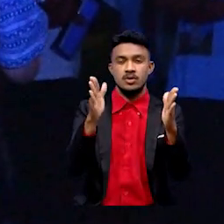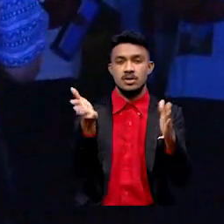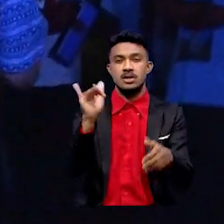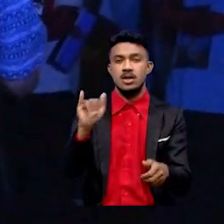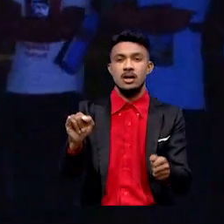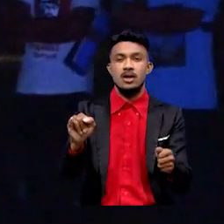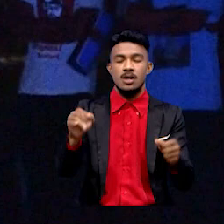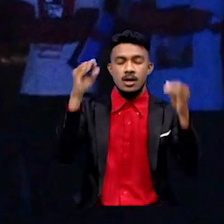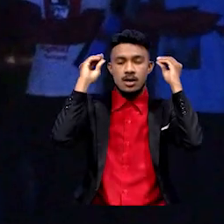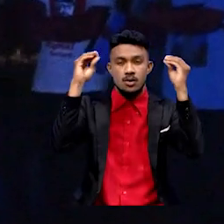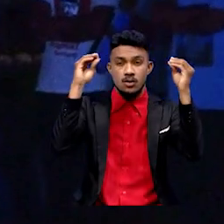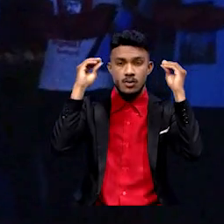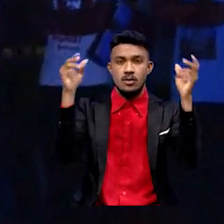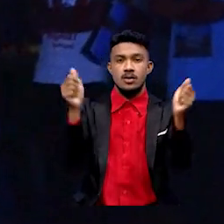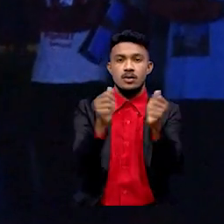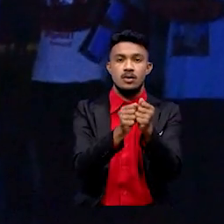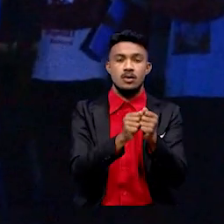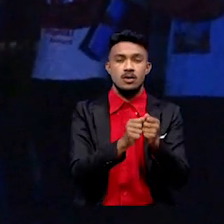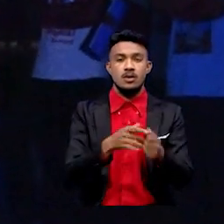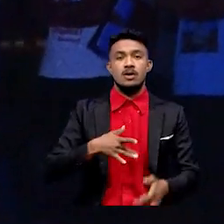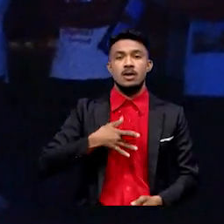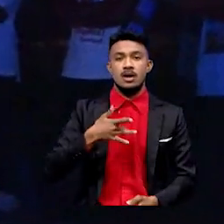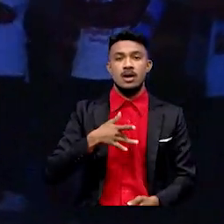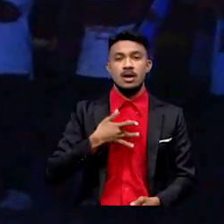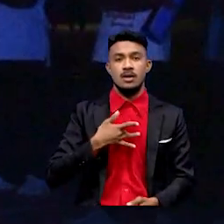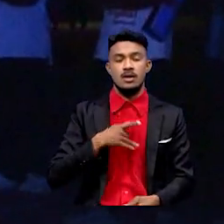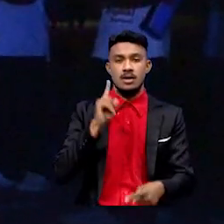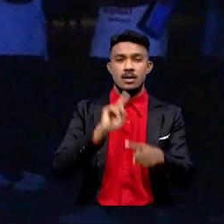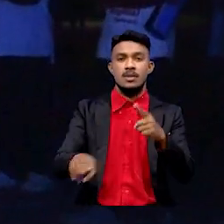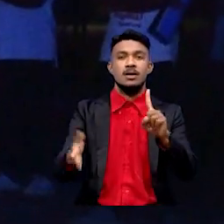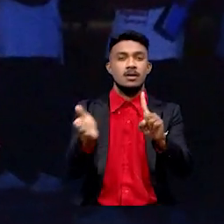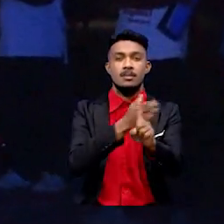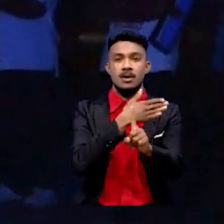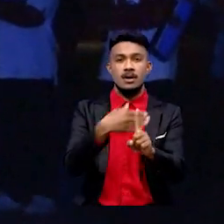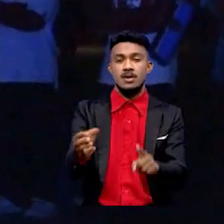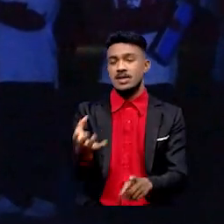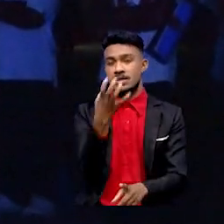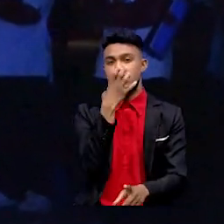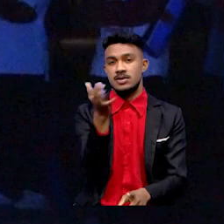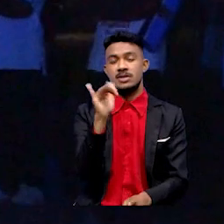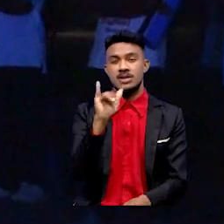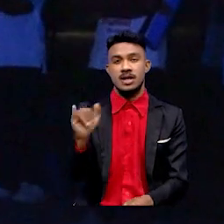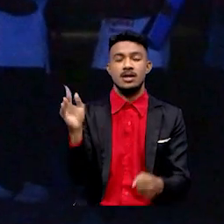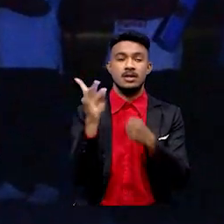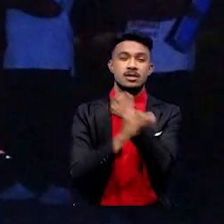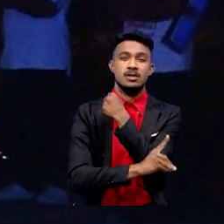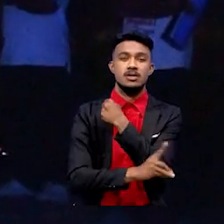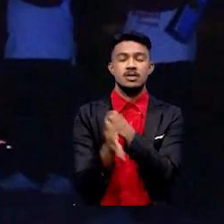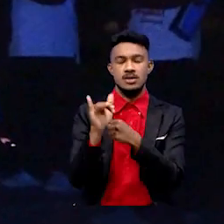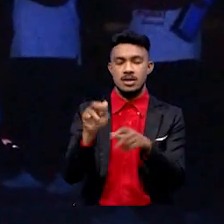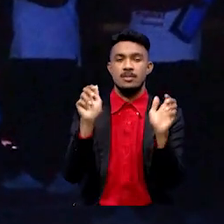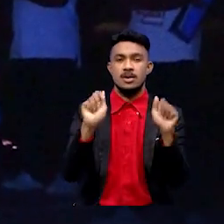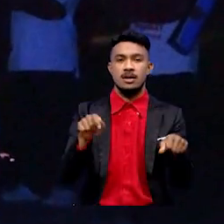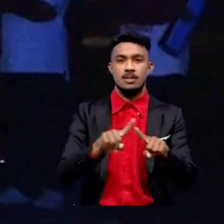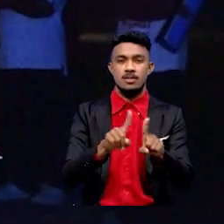polara. Kan pisi sia sira sia la bela baku. Sia sira sia kisiru sira kisiru.